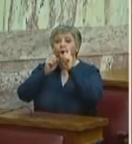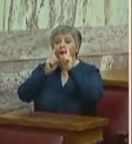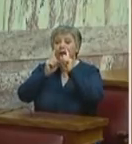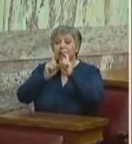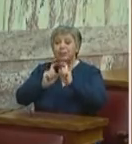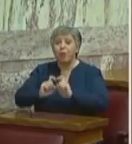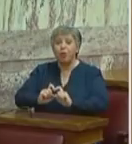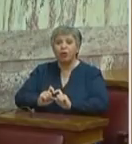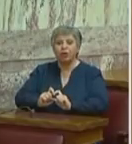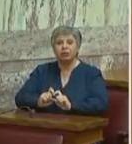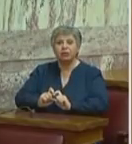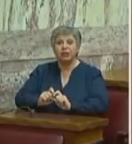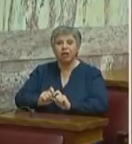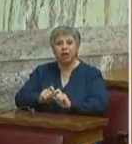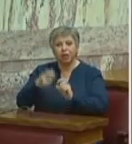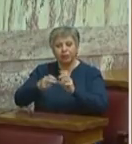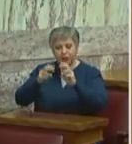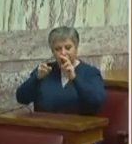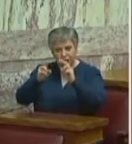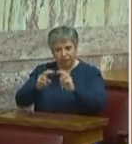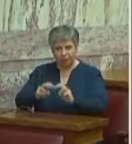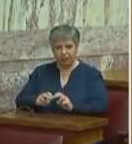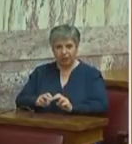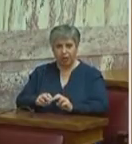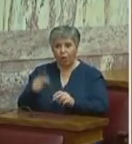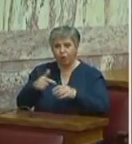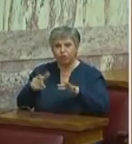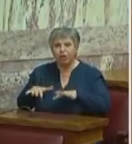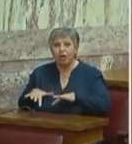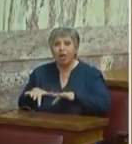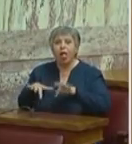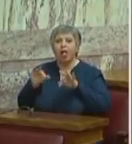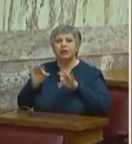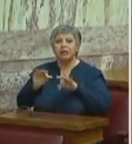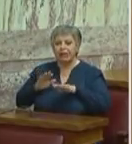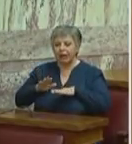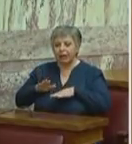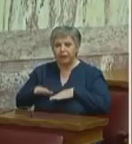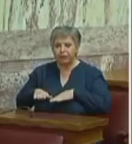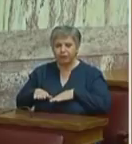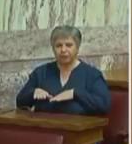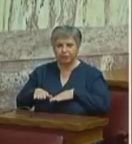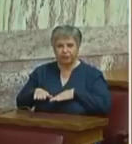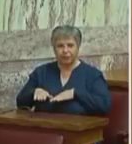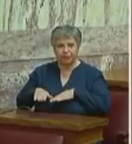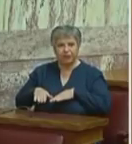συγχωρείτε, είμαστε σε πολύ πρωτόλιο στάδιο της έρευνας, σε πολύ αρχικό στάδιο της